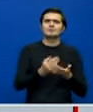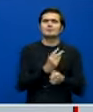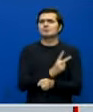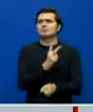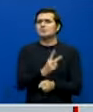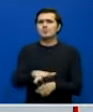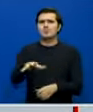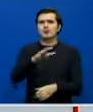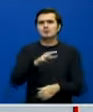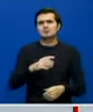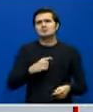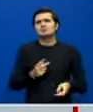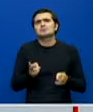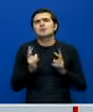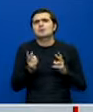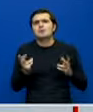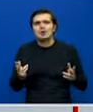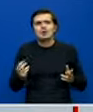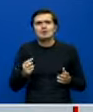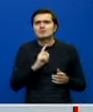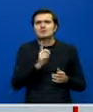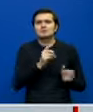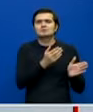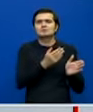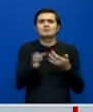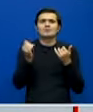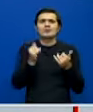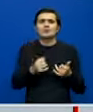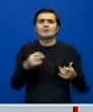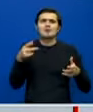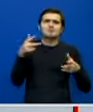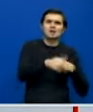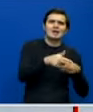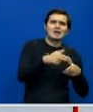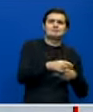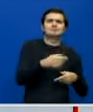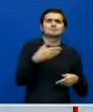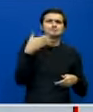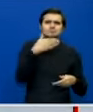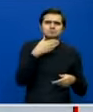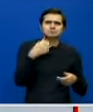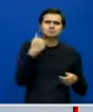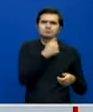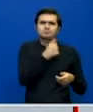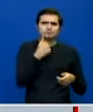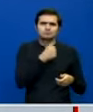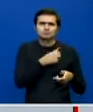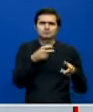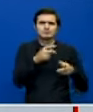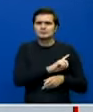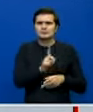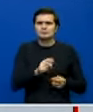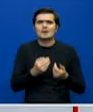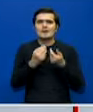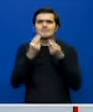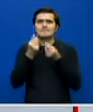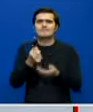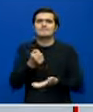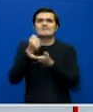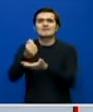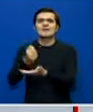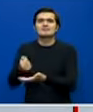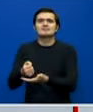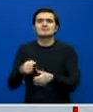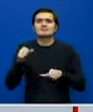Este evident că nu o să începe o austeritate din perspectiva asta în sensul de a nu mai finanța economia și